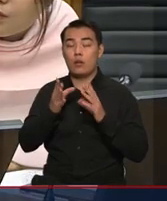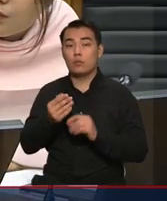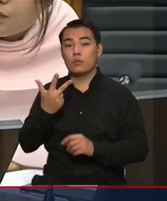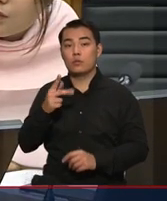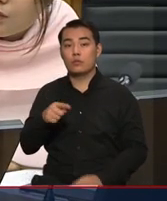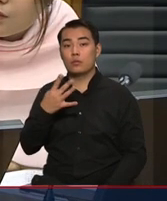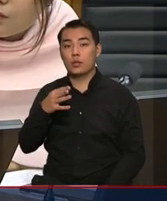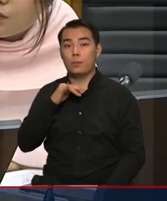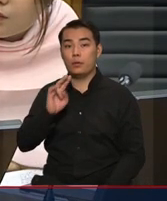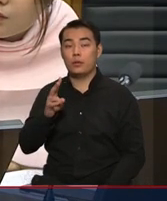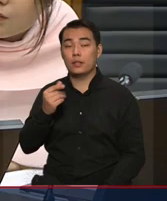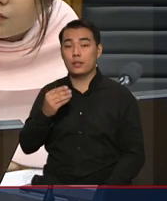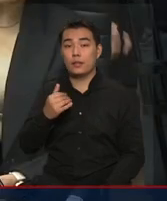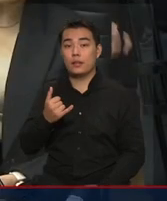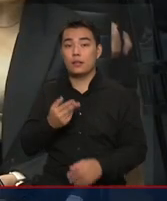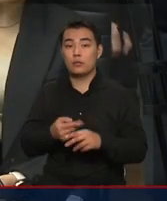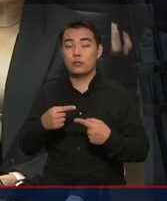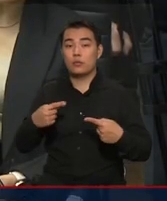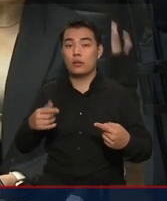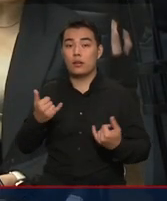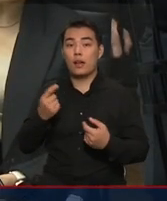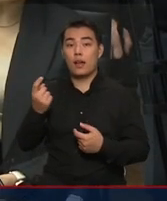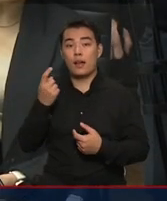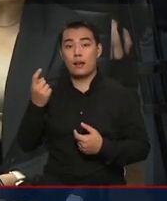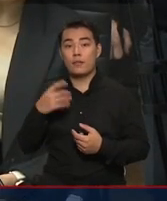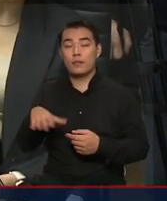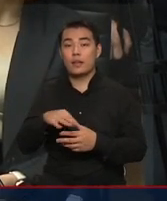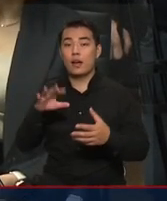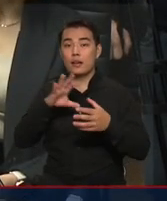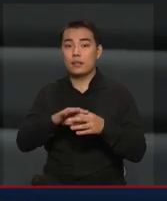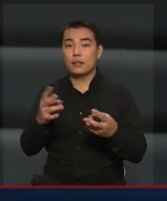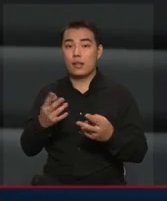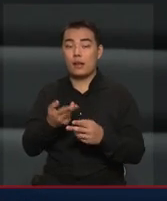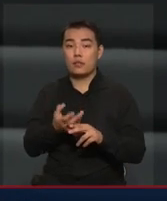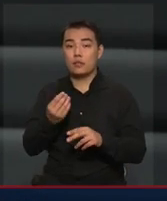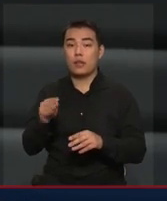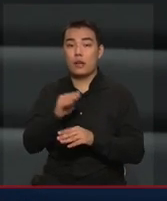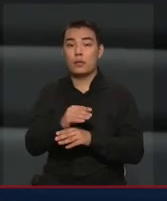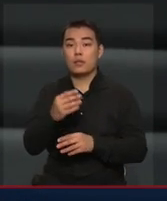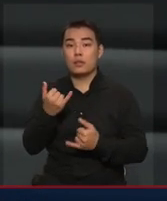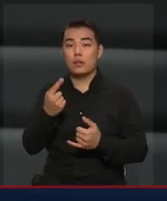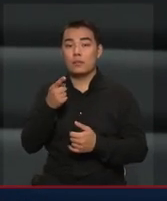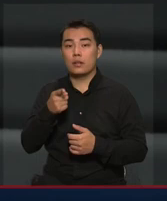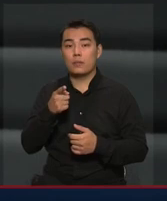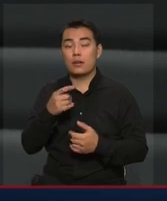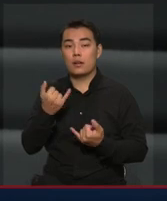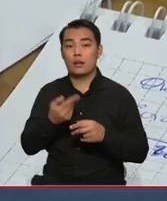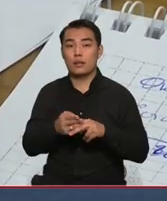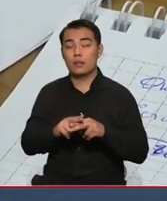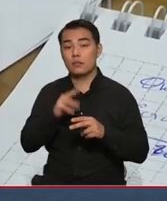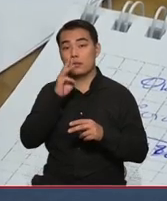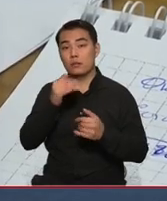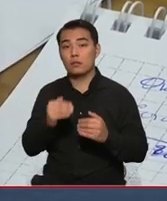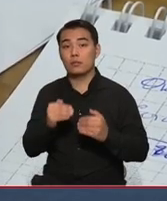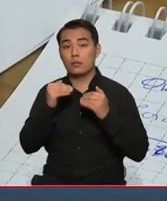3,4 миллион теңгеден асатын басқа да мүліктерінің бар жоғын тіркеуі керек. Бұдан бөлек құны 1000 айлық есептік көрсеткіштен